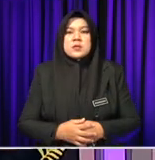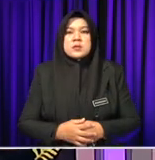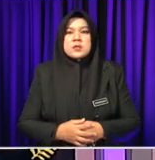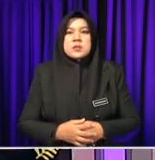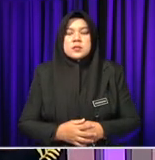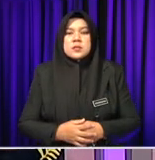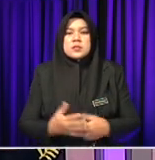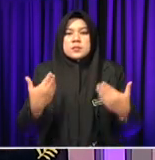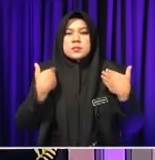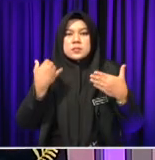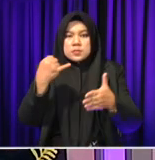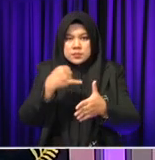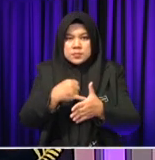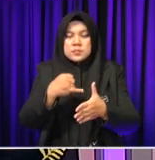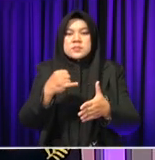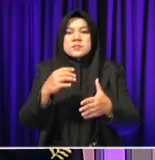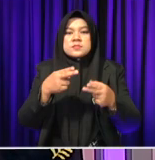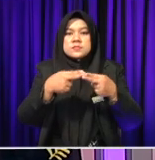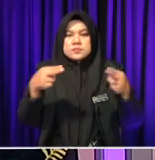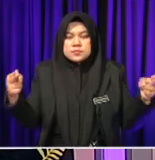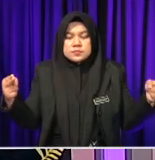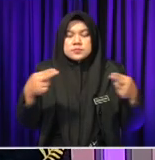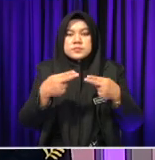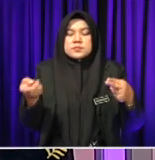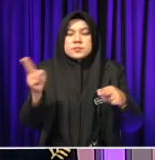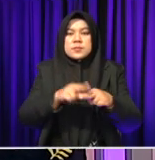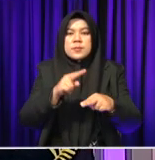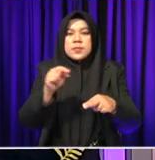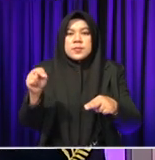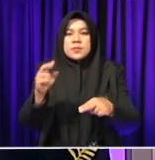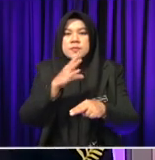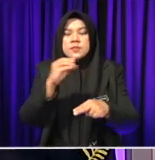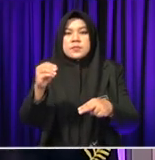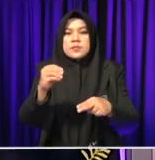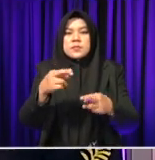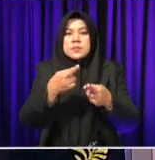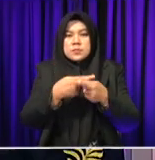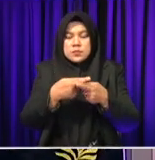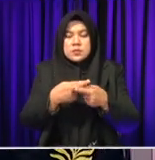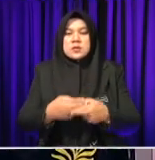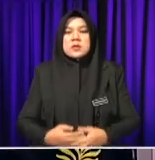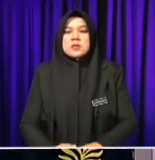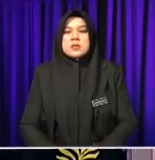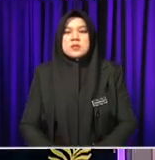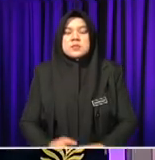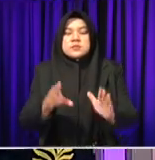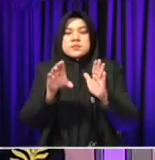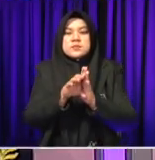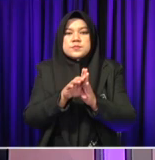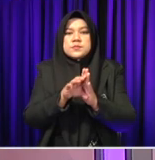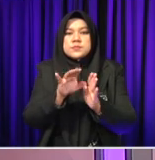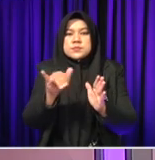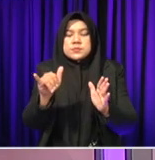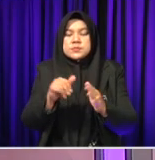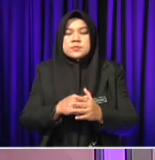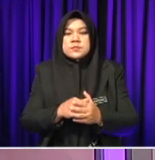Azri tu ada isi ada huraian ada huraian tambahan tadi tu dan juga kesimpulan ataupun olahan menarik Ha ni contoh yang anak-anak